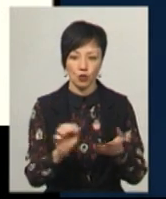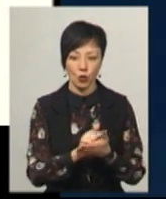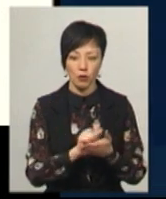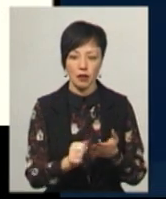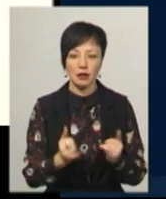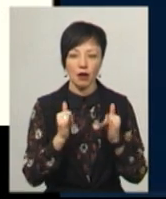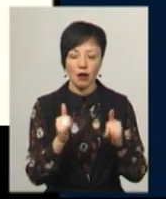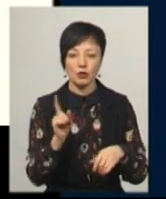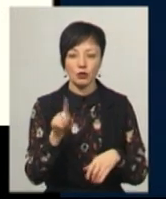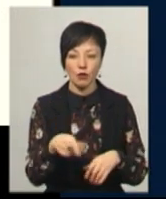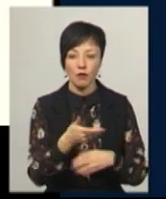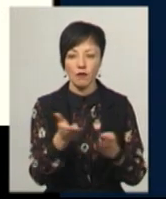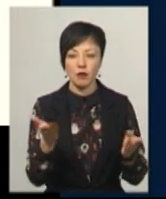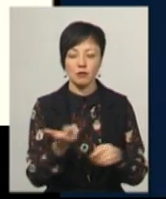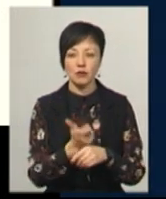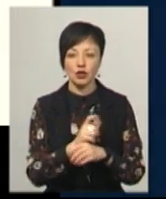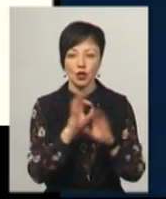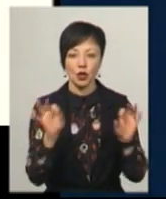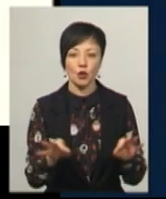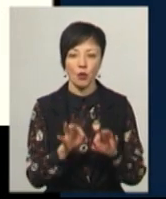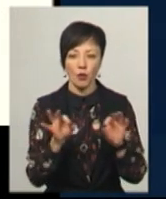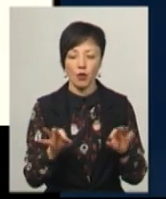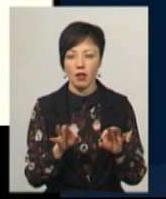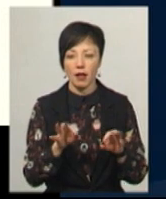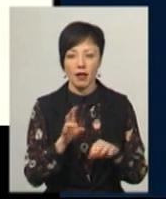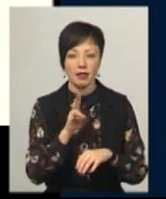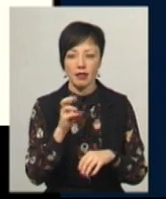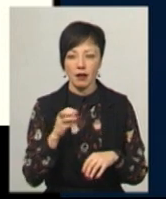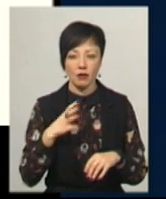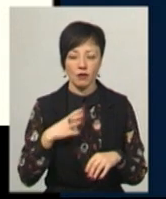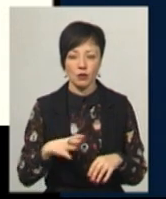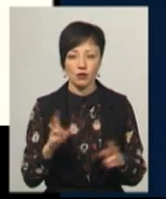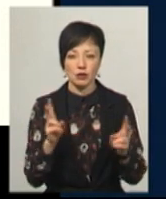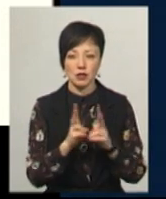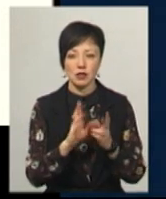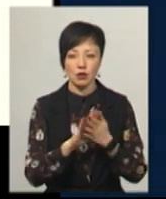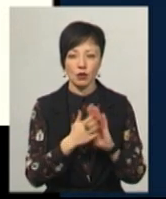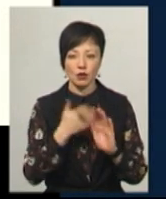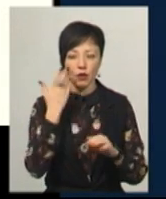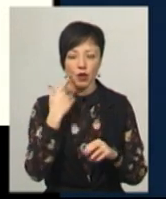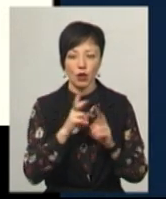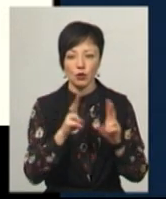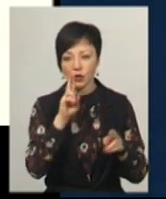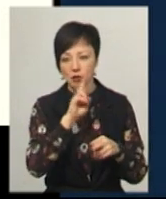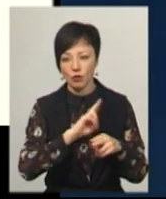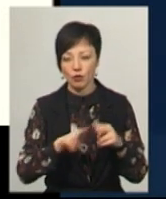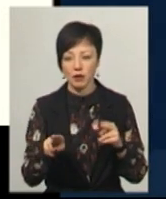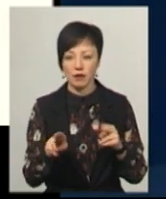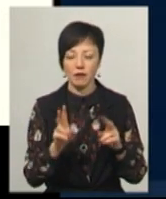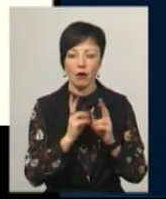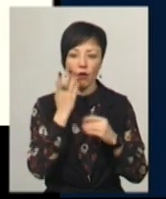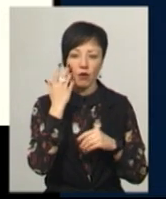Для того, щоб вам більше ніколи не доводилося стикатися з ситуаціями, коли хтось щось загубив,